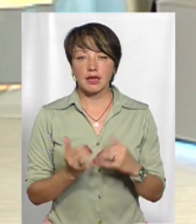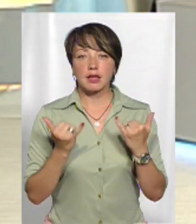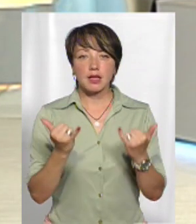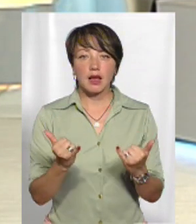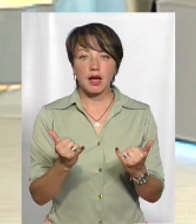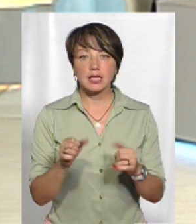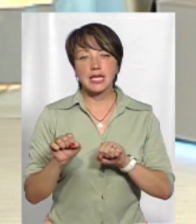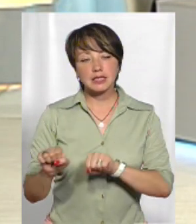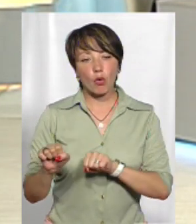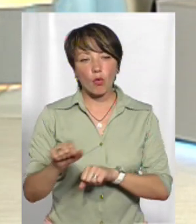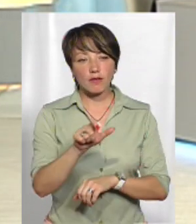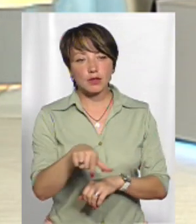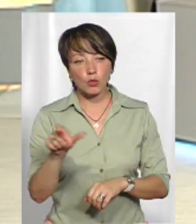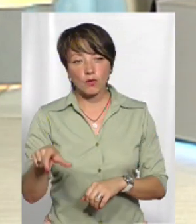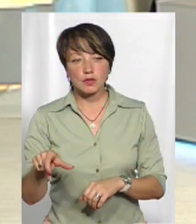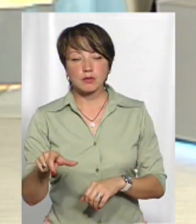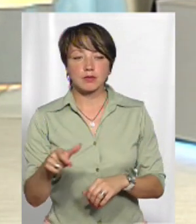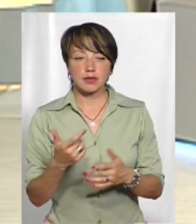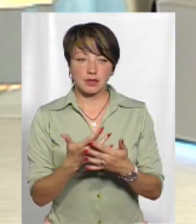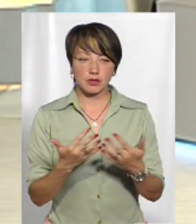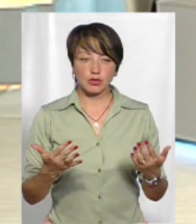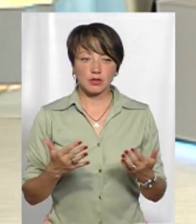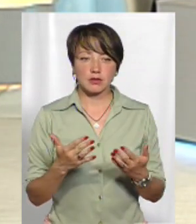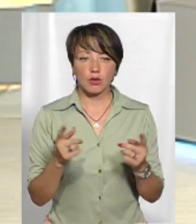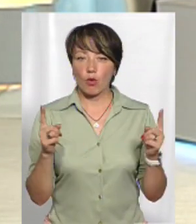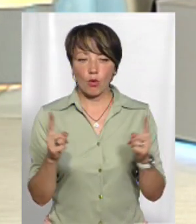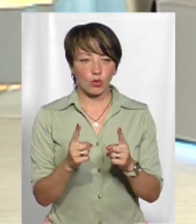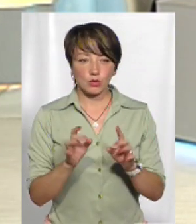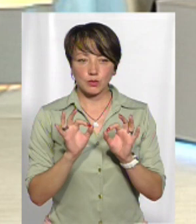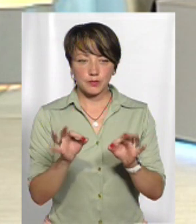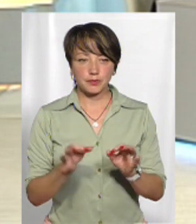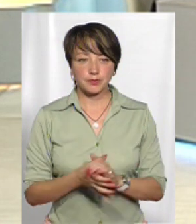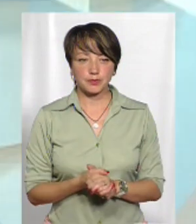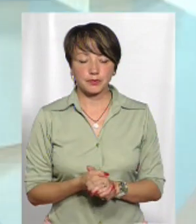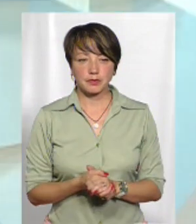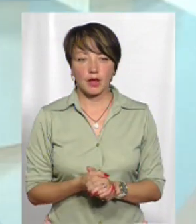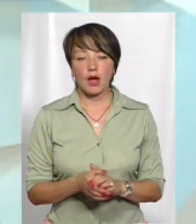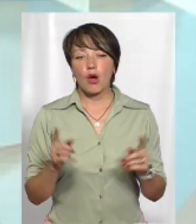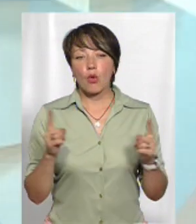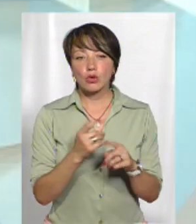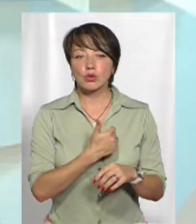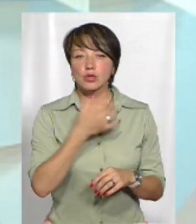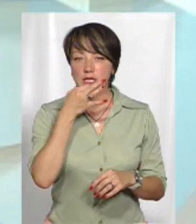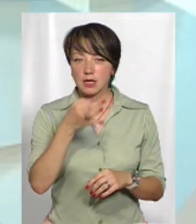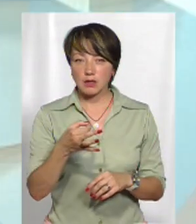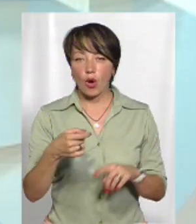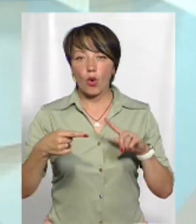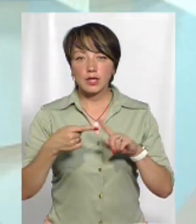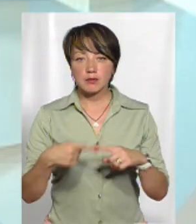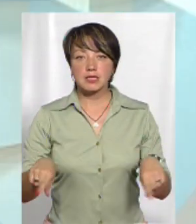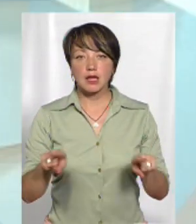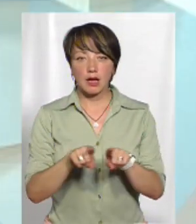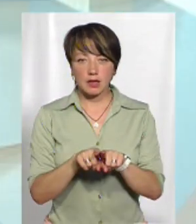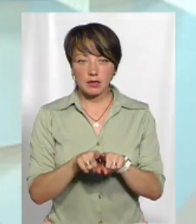для застрахованих осіб та страхувальників? Буквально коротесенько. Коротенько, що я хочу сказати, що одним